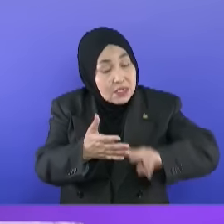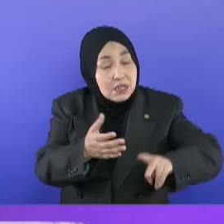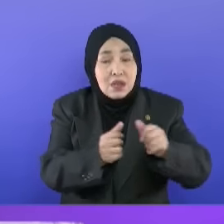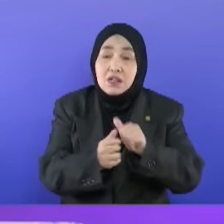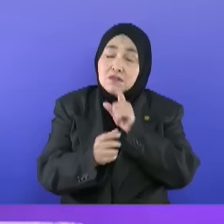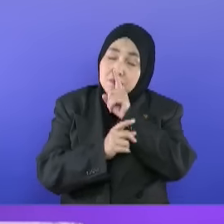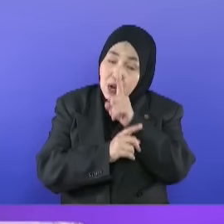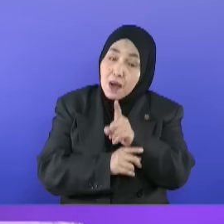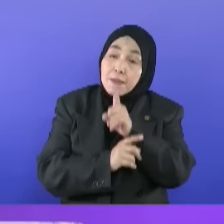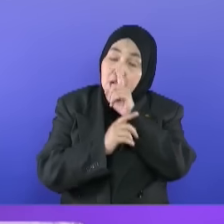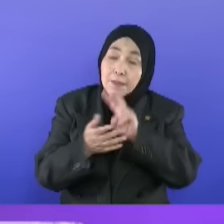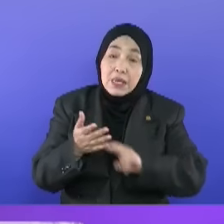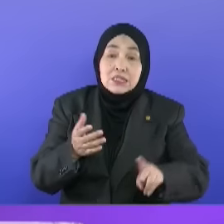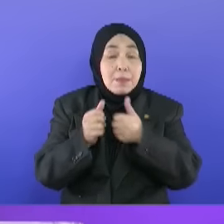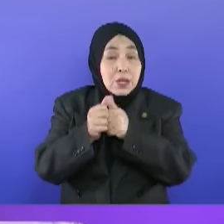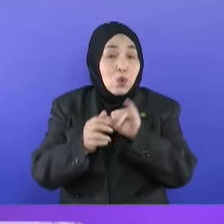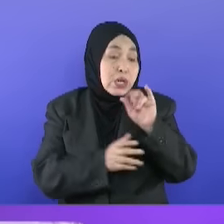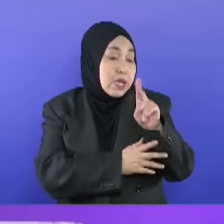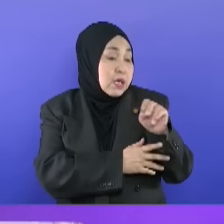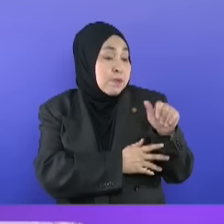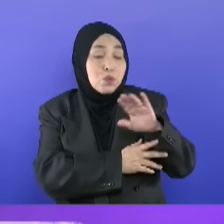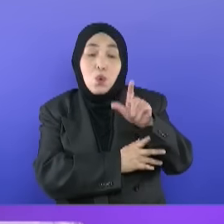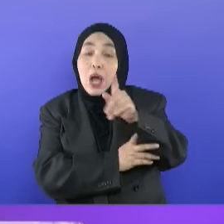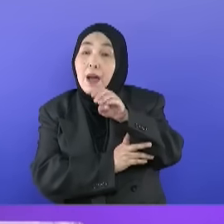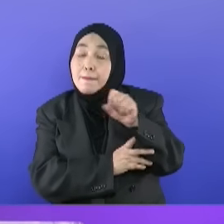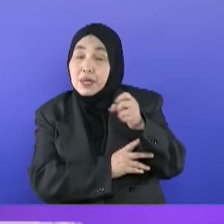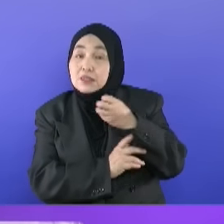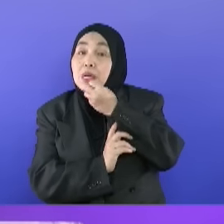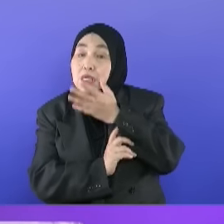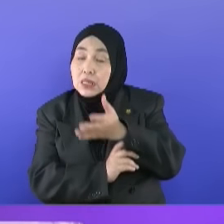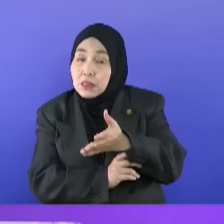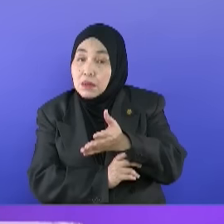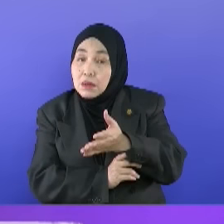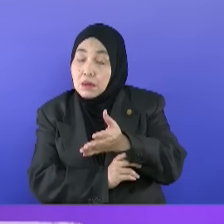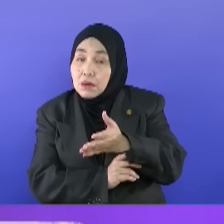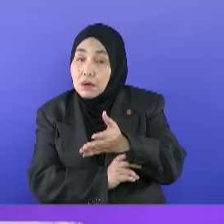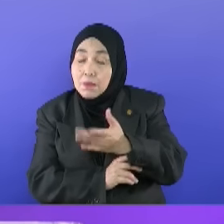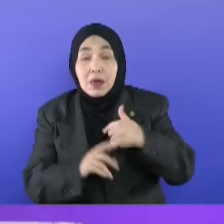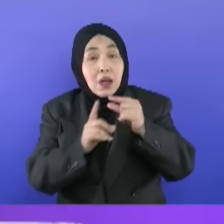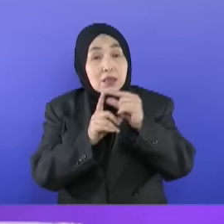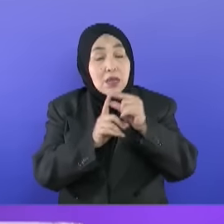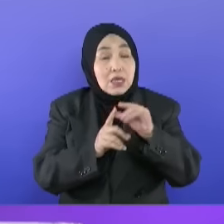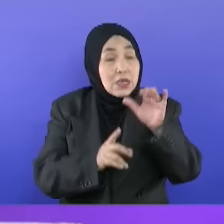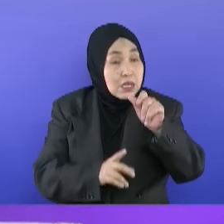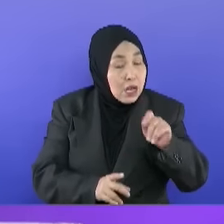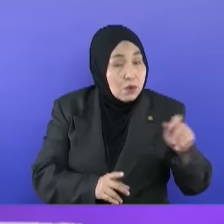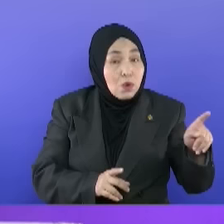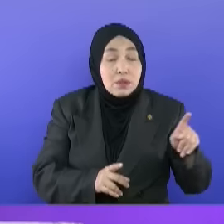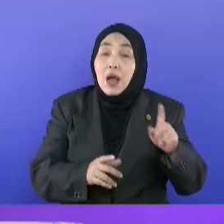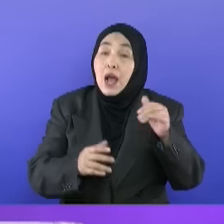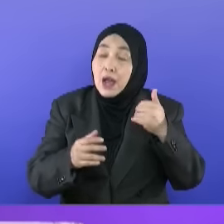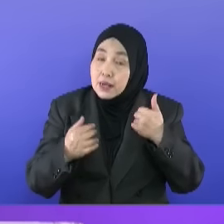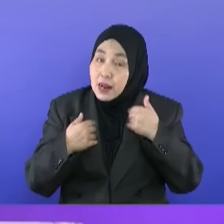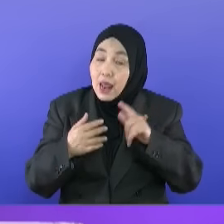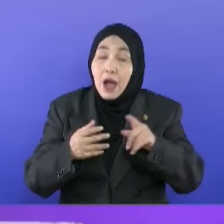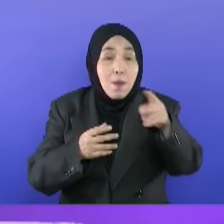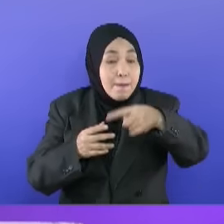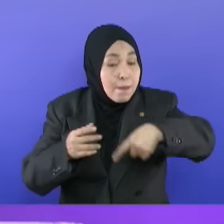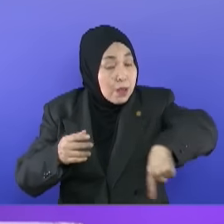sebenar-benar bacaan. Menurut Ibnu Abbas daripada Imam Suyuti menyatakan istilah yatlunahu haqq tilawatih itu ialah